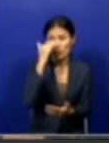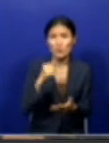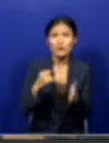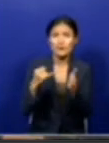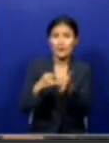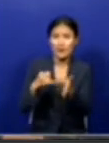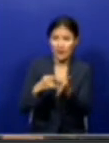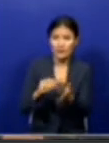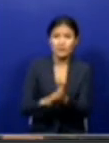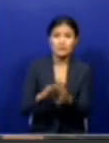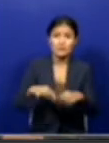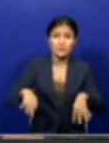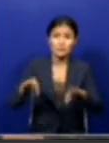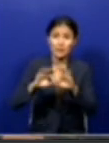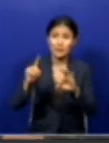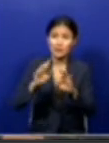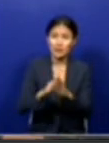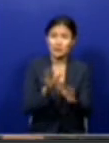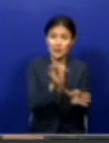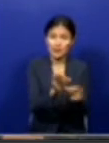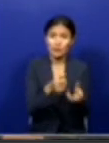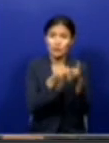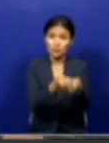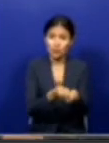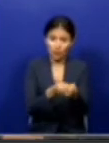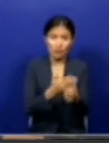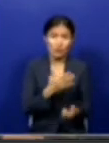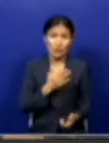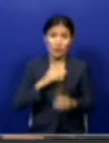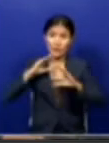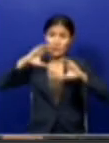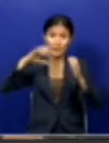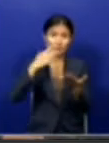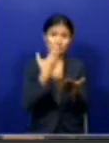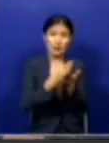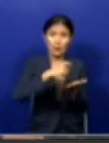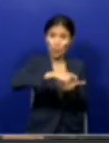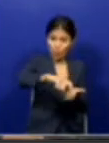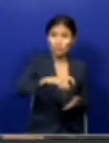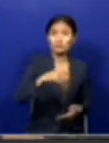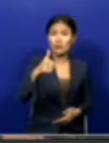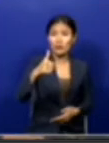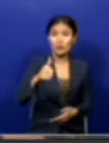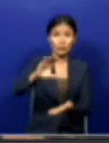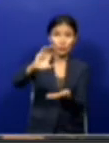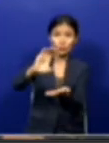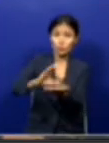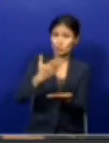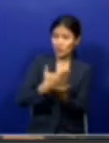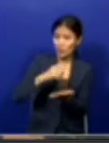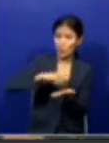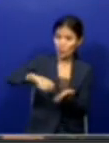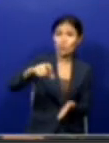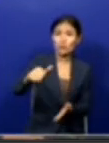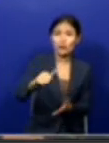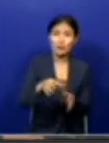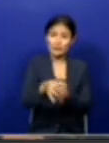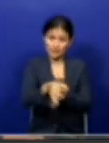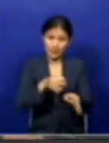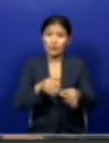งตรงไปเลยครับไปที่ธกส.ก็ดีหรือนี่ของกองทุนอะไรต่างๆที่พี่น้องเกษตรกรรับภาระ